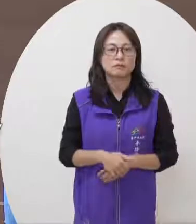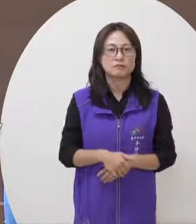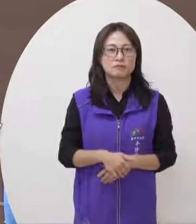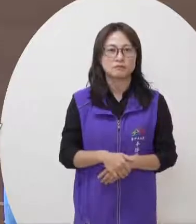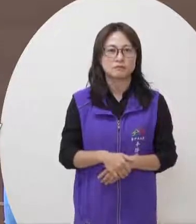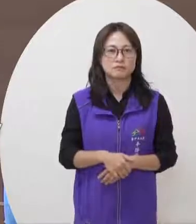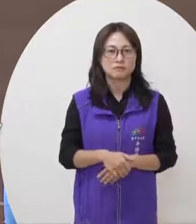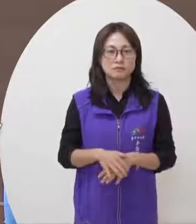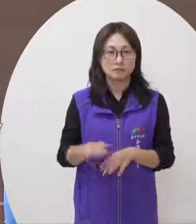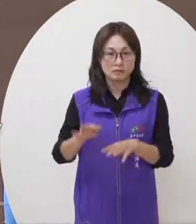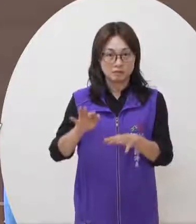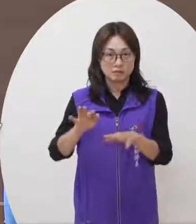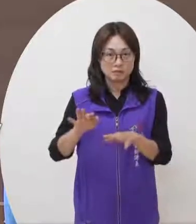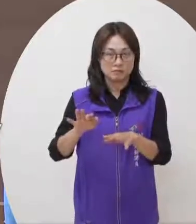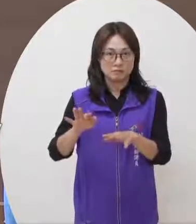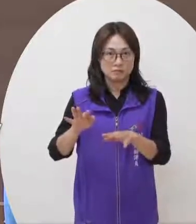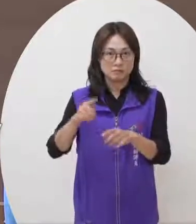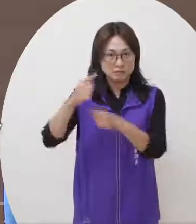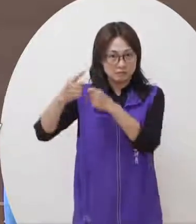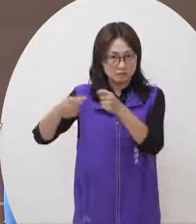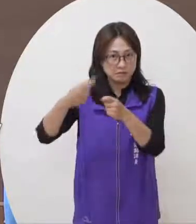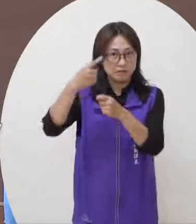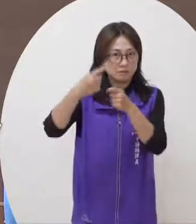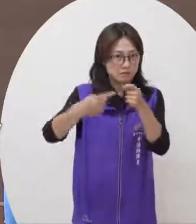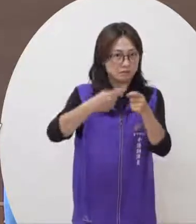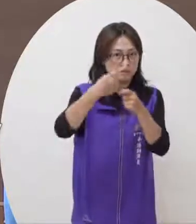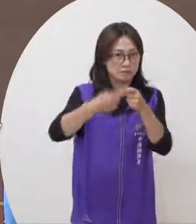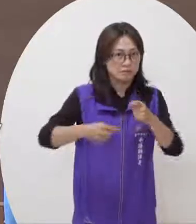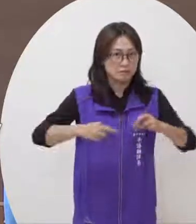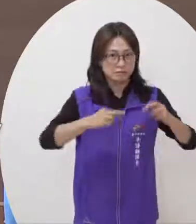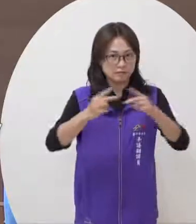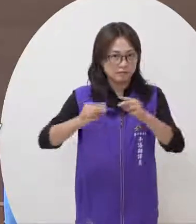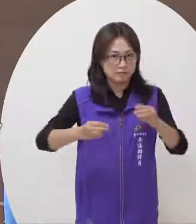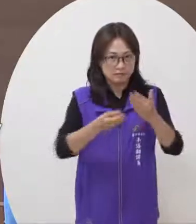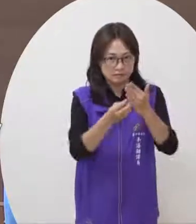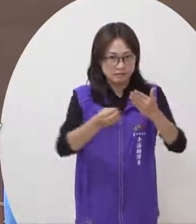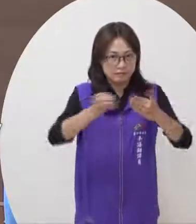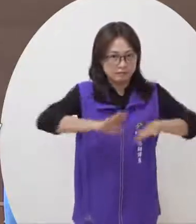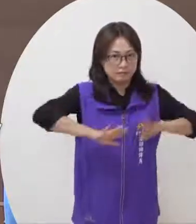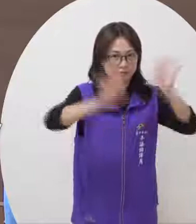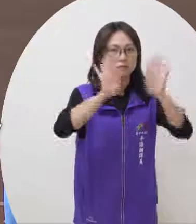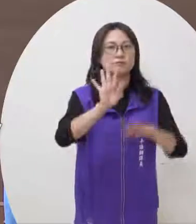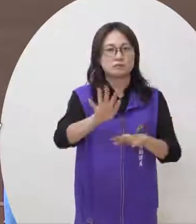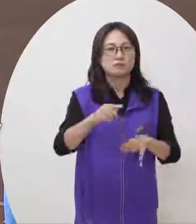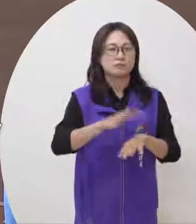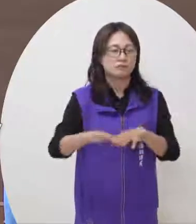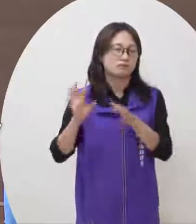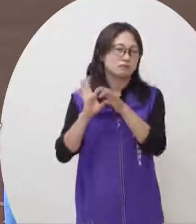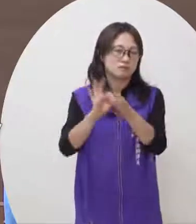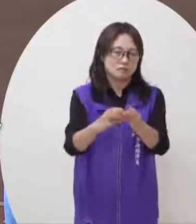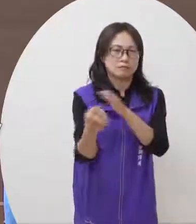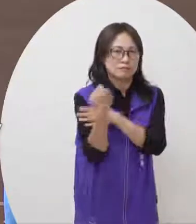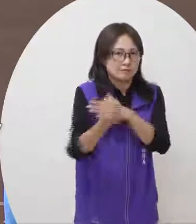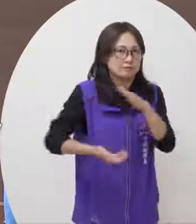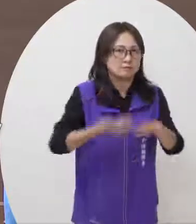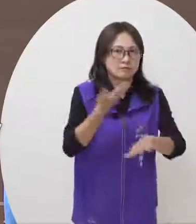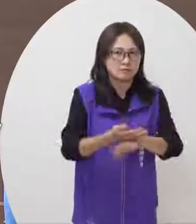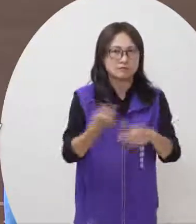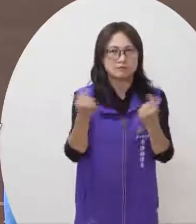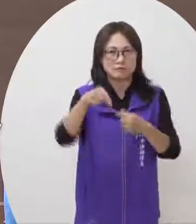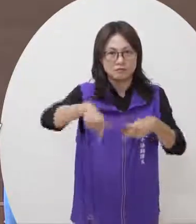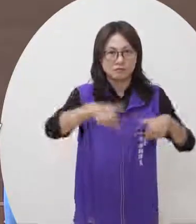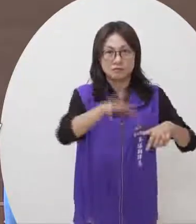步，去年又比前年进步，一年一年的在进步，我们就会持之以恒。那尤其西屯区是好地方，